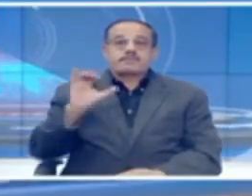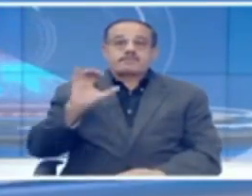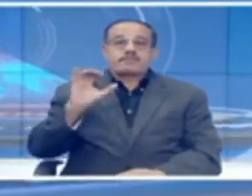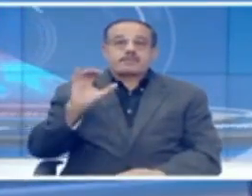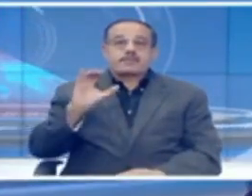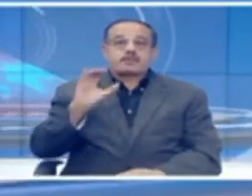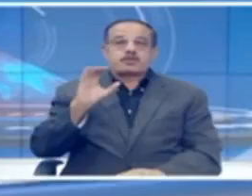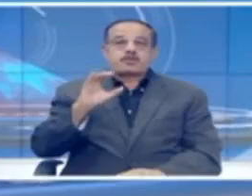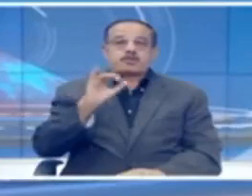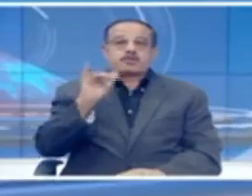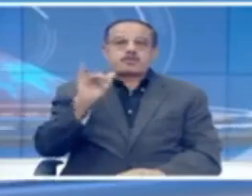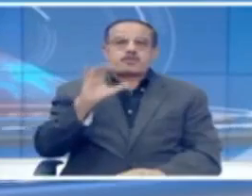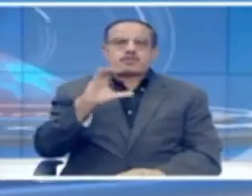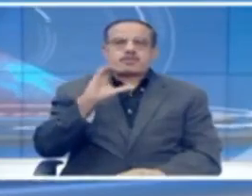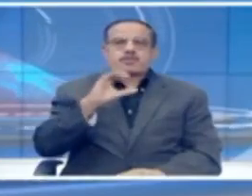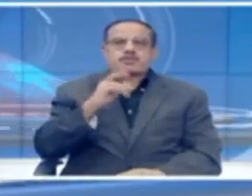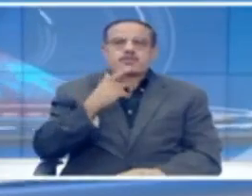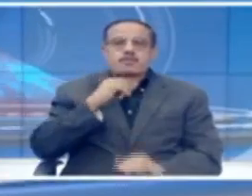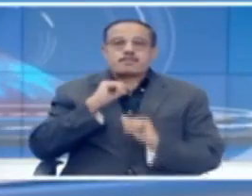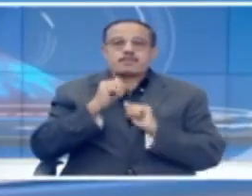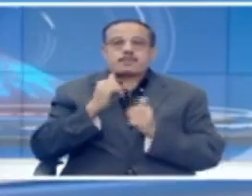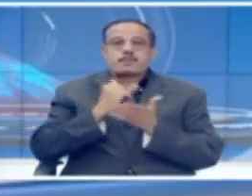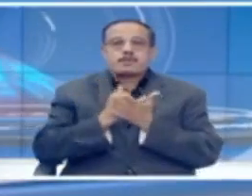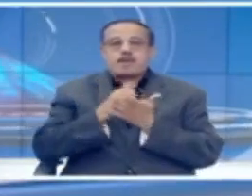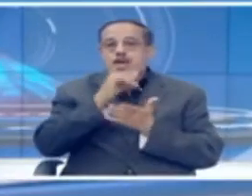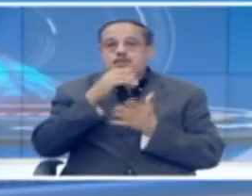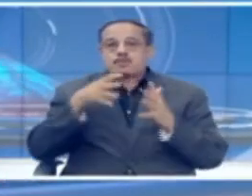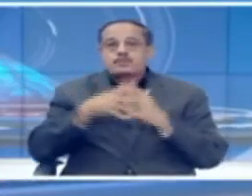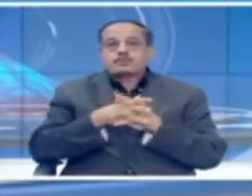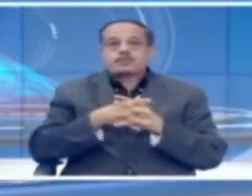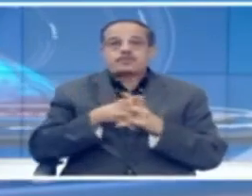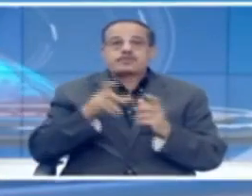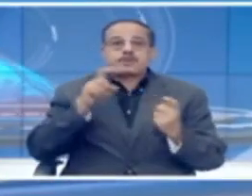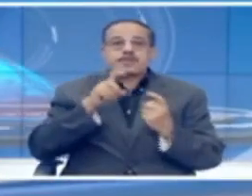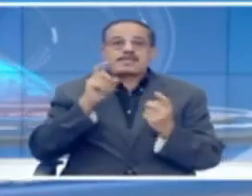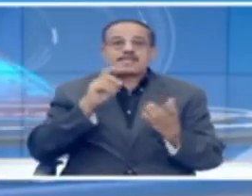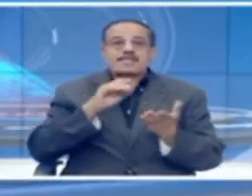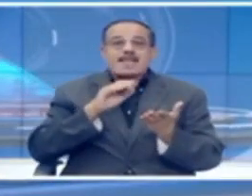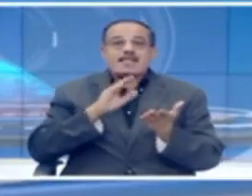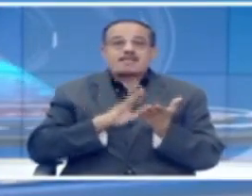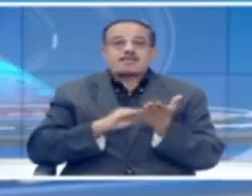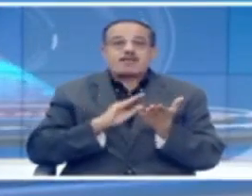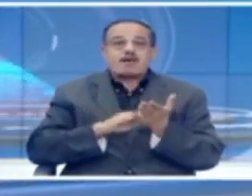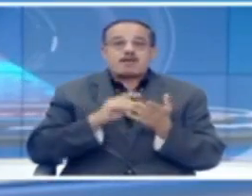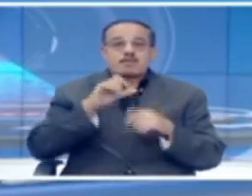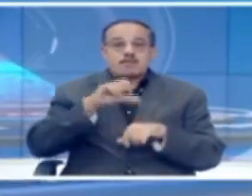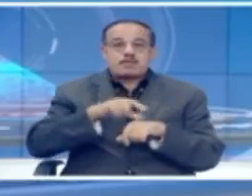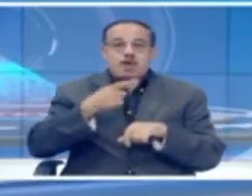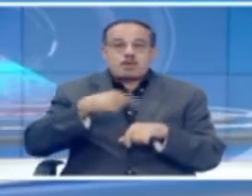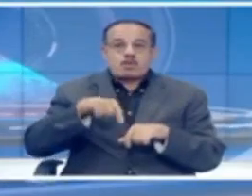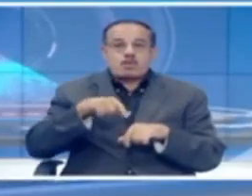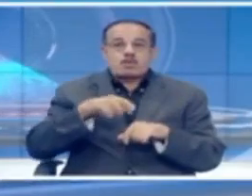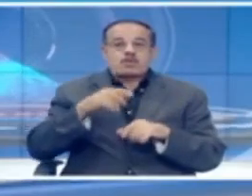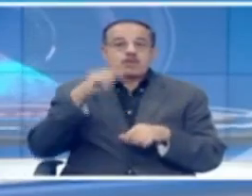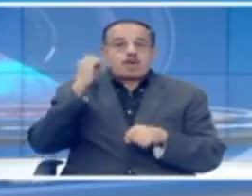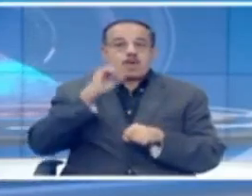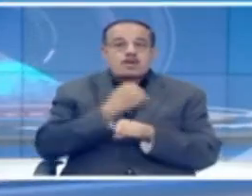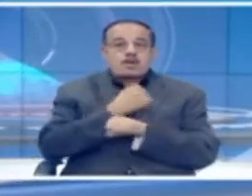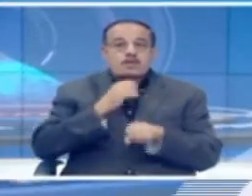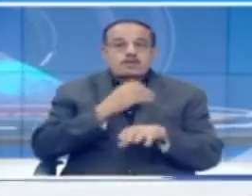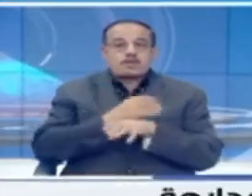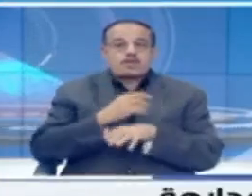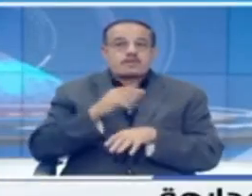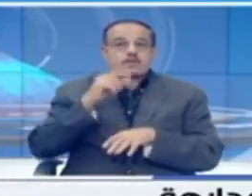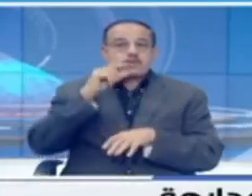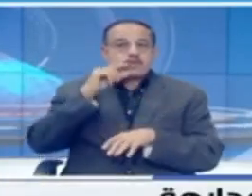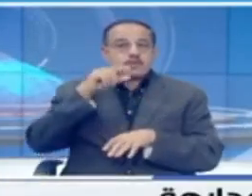شدد الرئيس عبد الفتاح السيسي على مبدأ المسؤولية العربية المشتركة في مجابهة التحديات التي تواجه المنطقة، خاصة